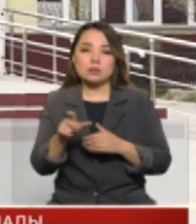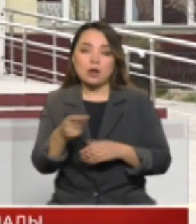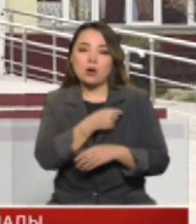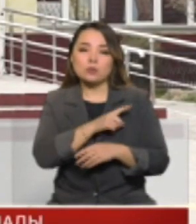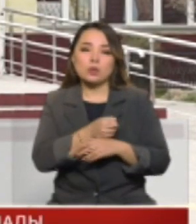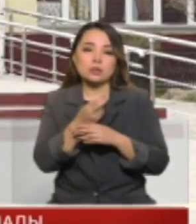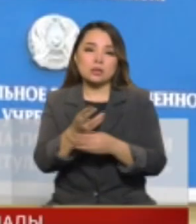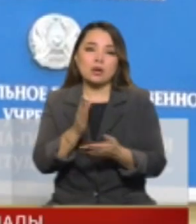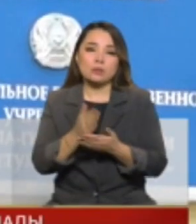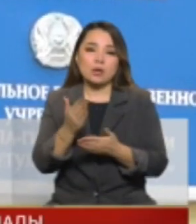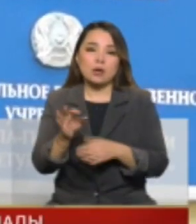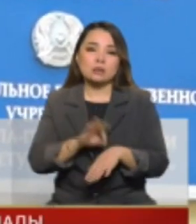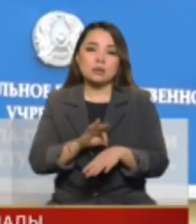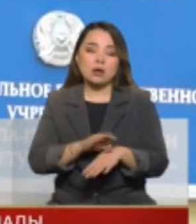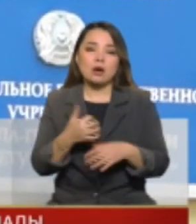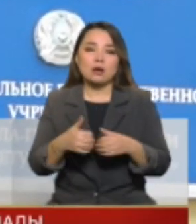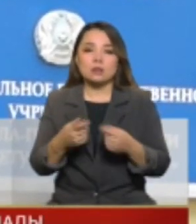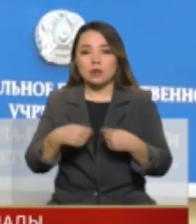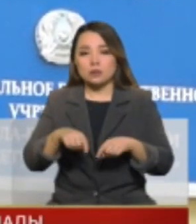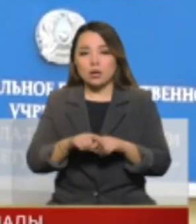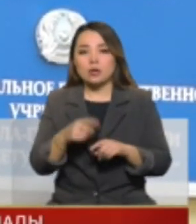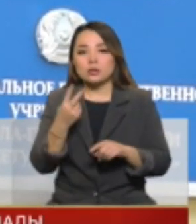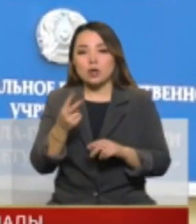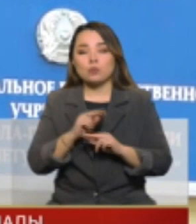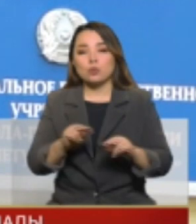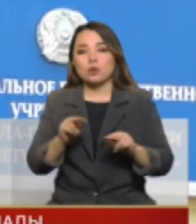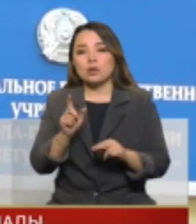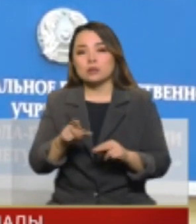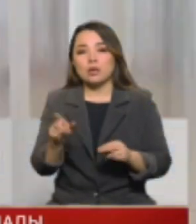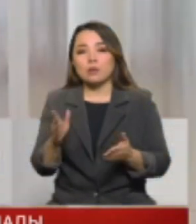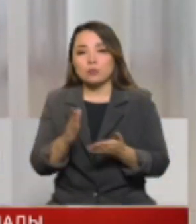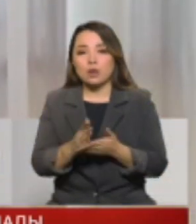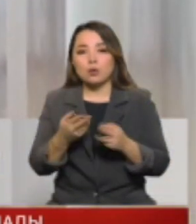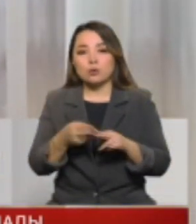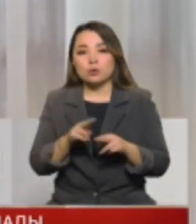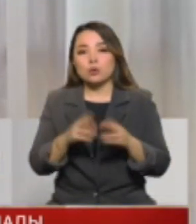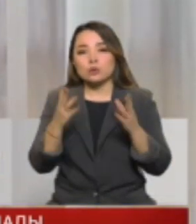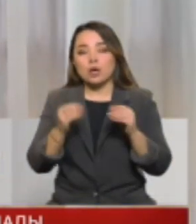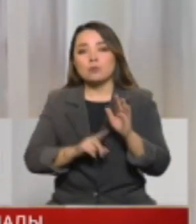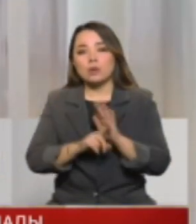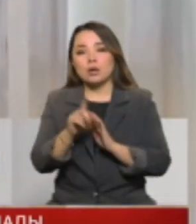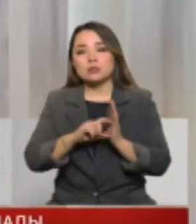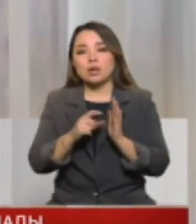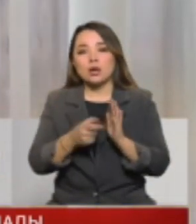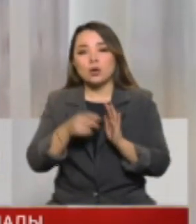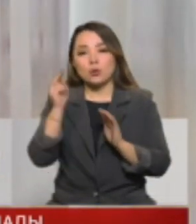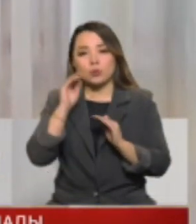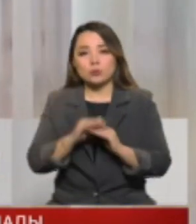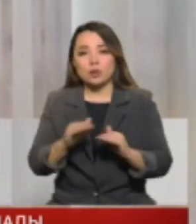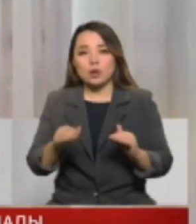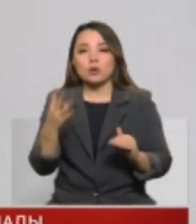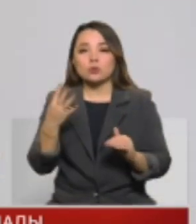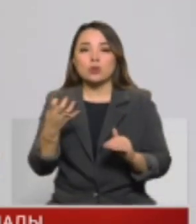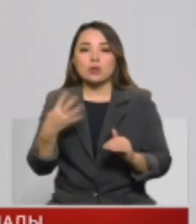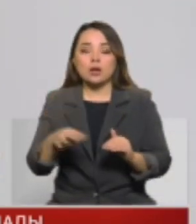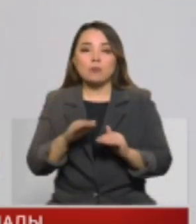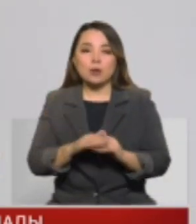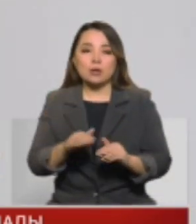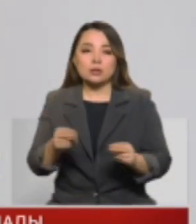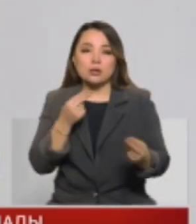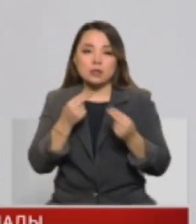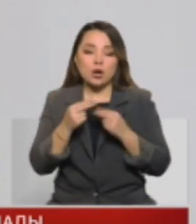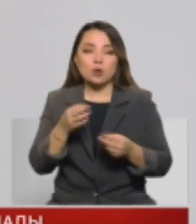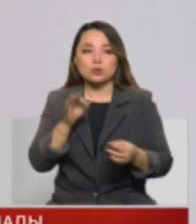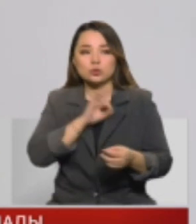ауруханаға жатқызылды, науқастар арасында 2 мұғалім де бар. Ал сол күні бастауыш сыныпта оқитын 440 бала тағам